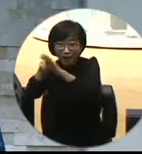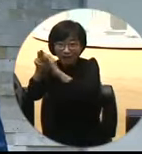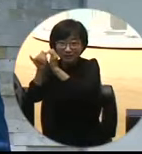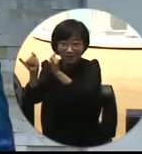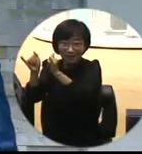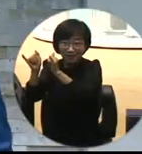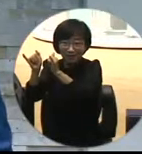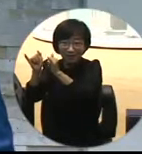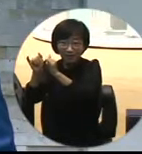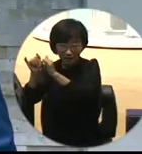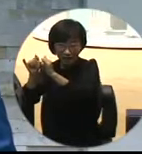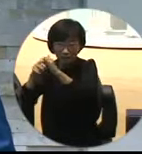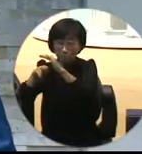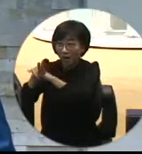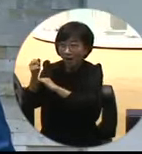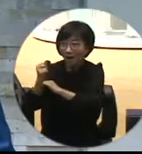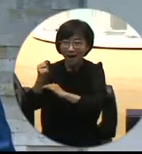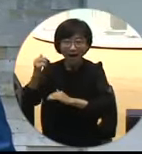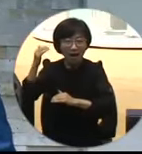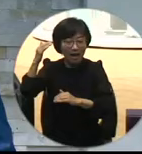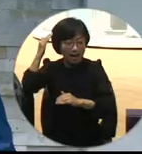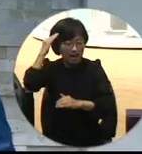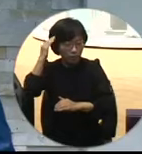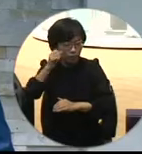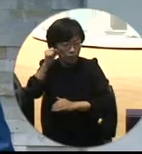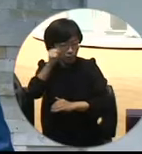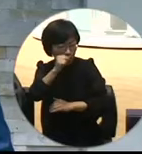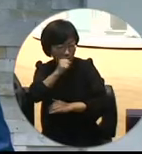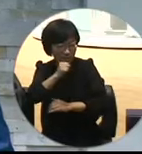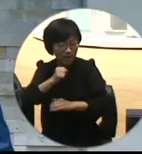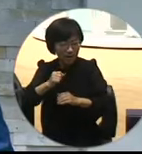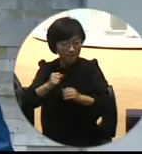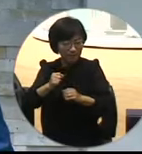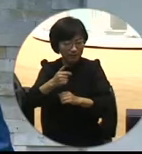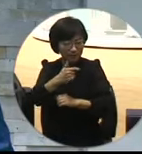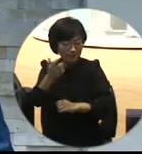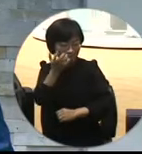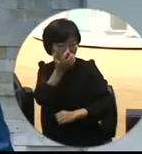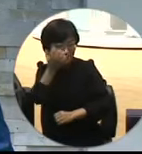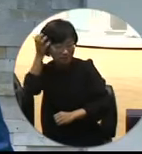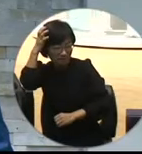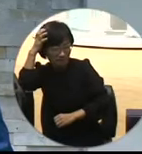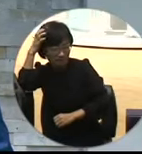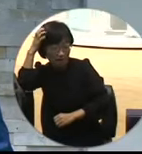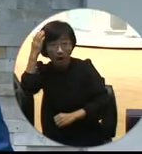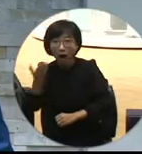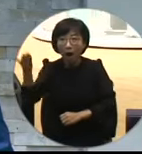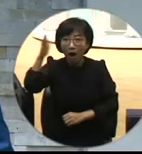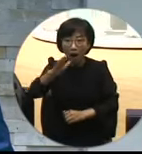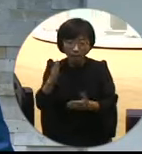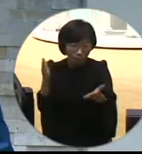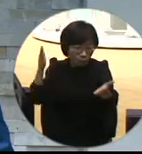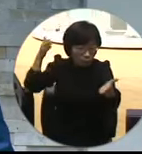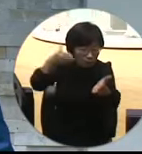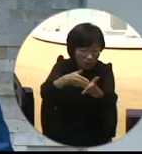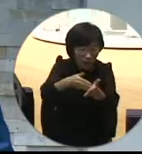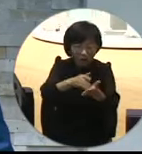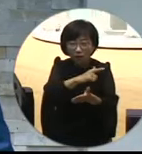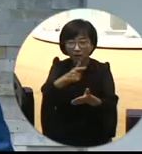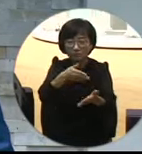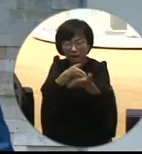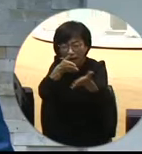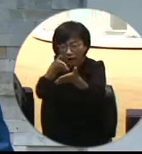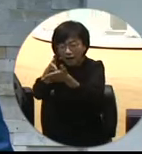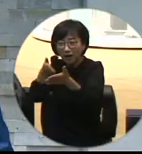이 장밋빛 무슨 큰 뭐 좋은 일들이 날 줄 그렇지 않잖아요. 와 뭐 어려움 많잖아요. 그러니까 그분들을 품어줘야